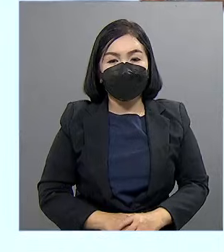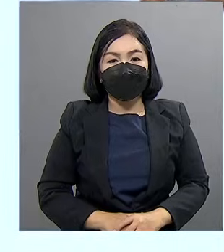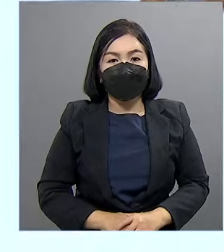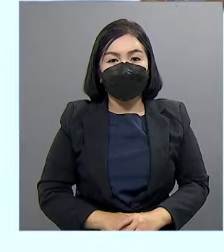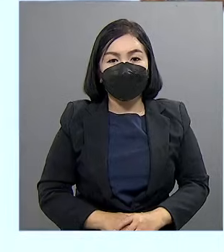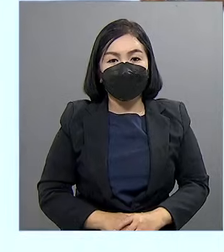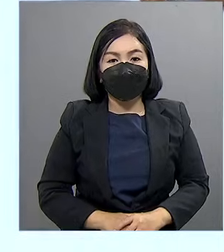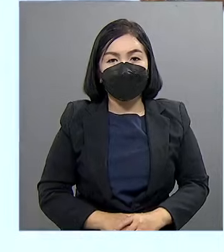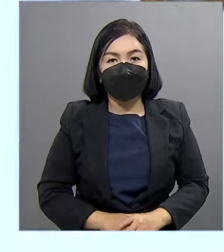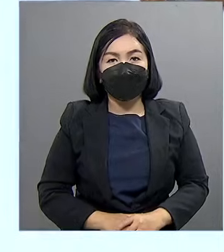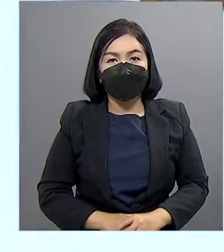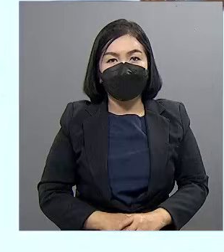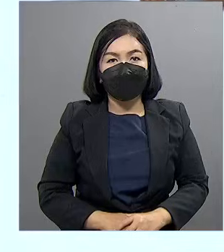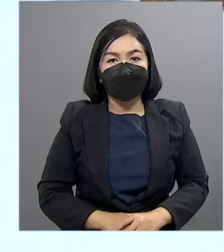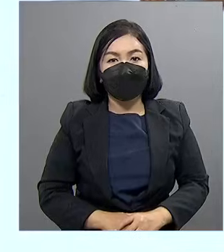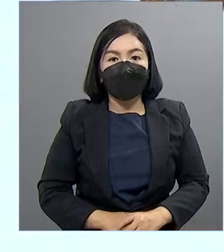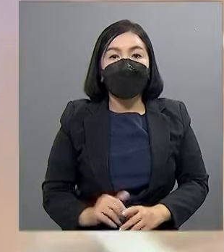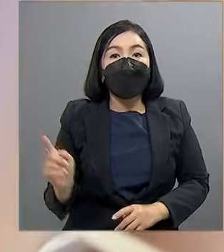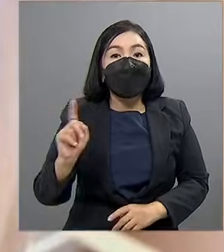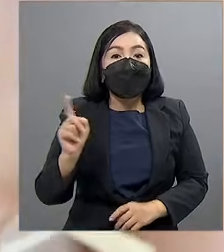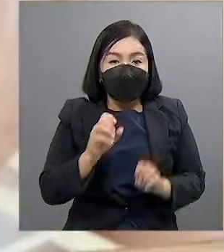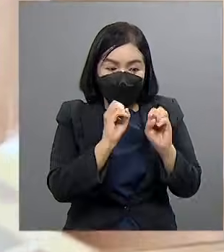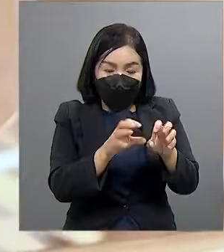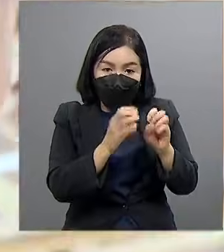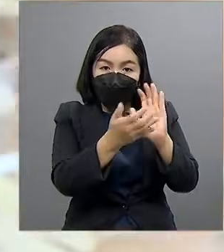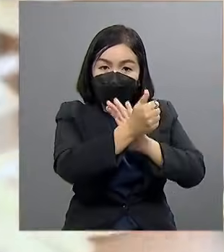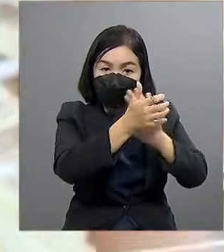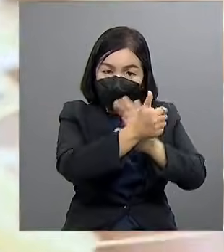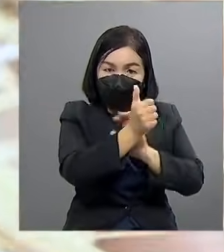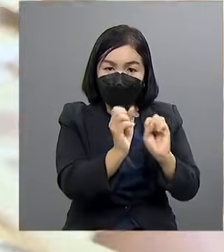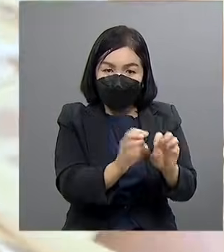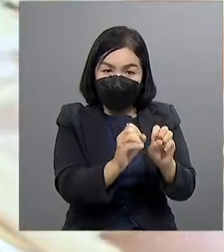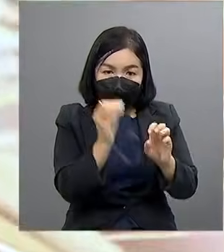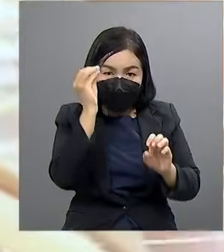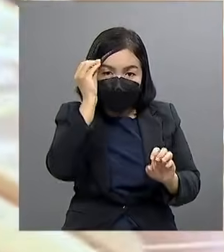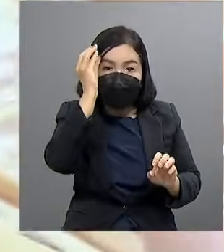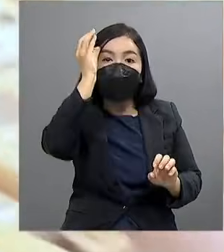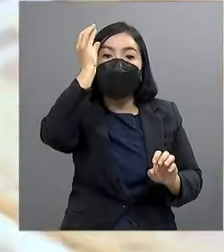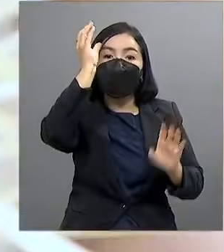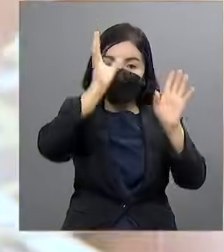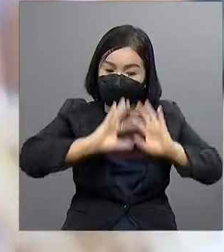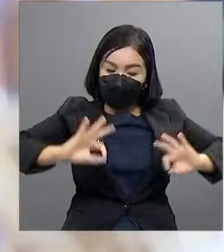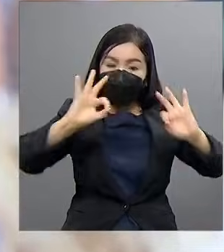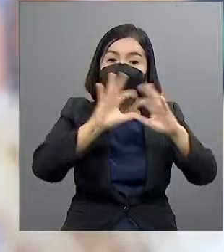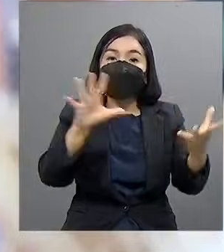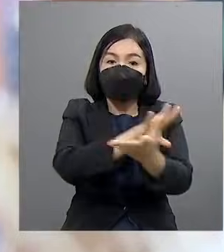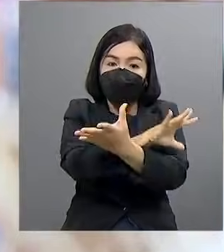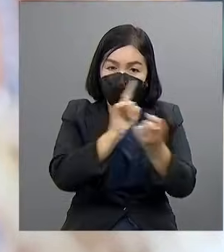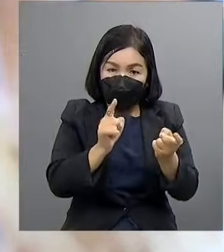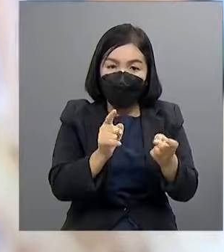ว่าเป็นปูชนียบุคคลแล้วก็เป็นบุคคลที่มีคุณค่าทางสังคมนะคะอีกทั้ง